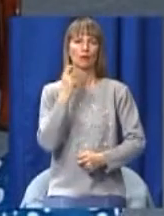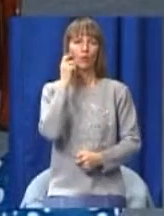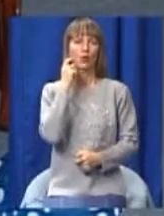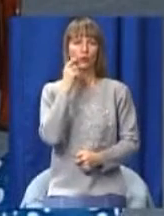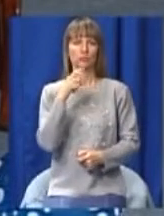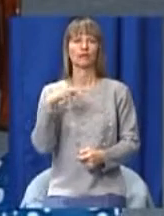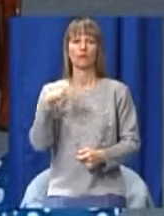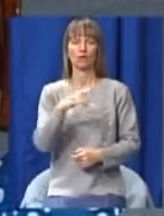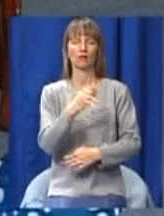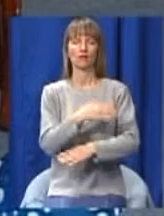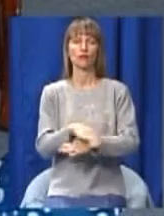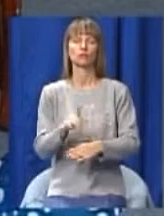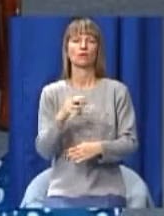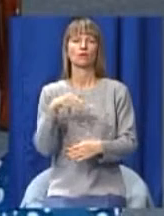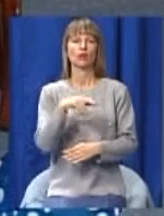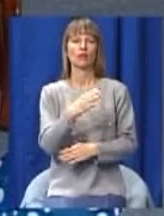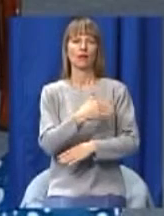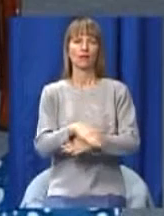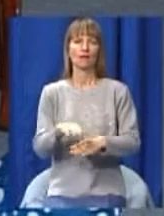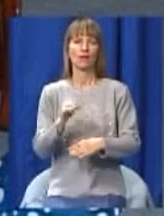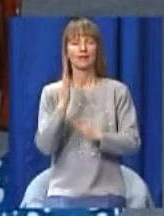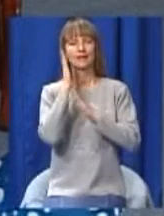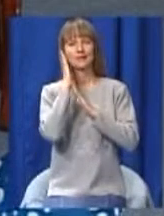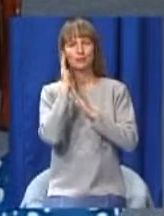таки вони виходять на вулицю. Чому вони виходять на вулицю, а не